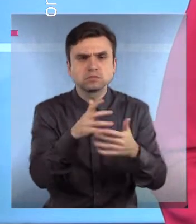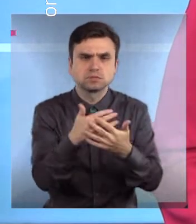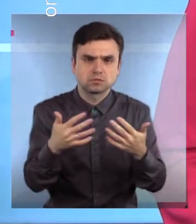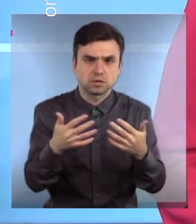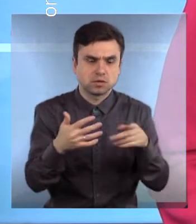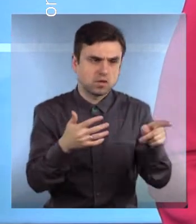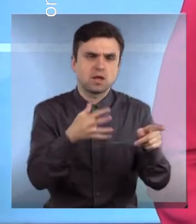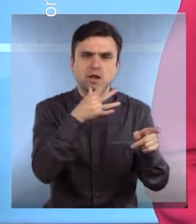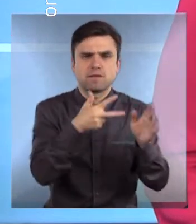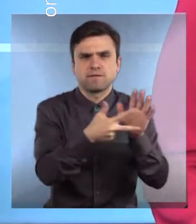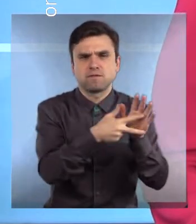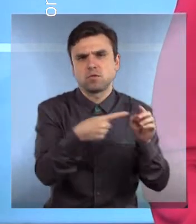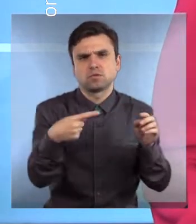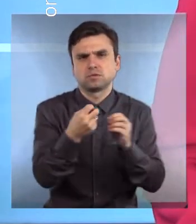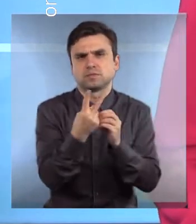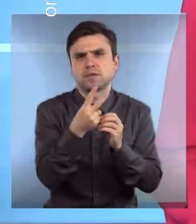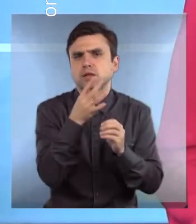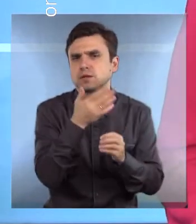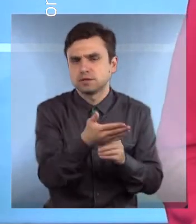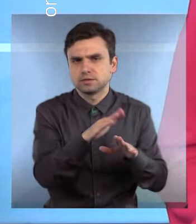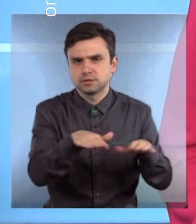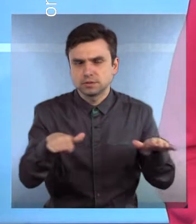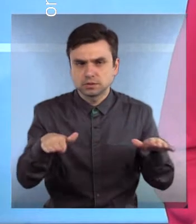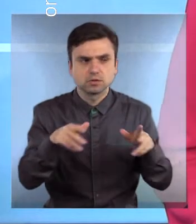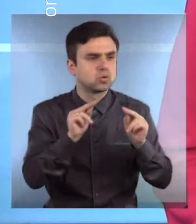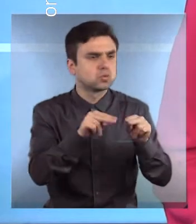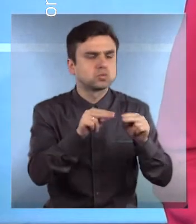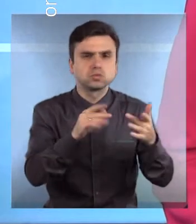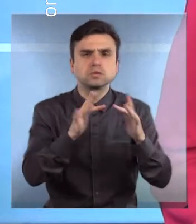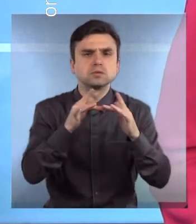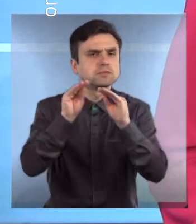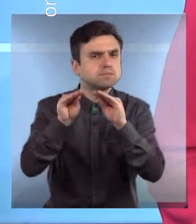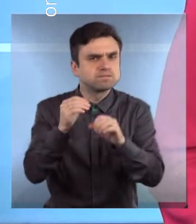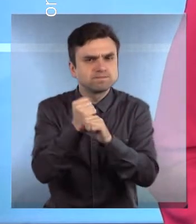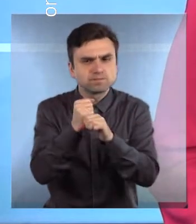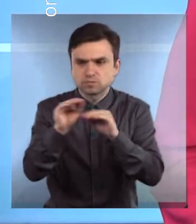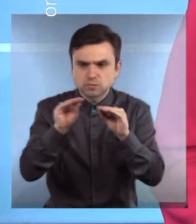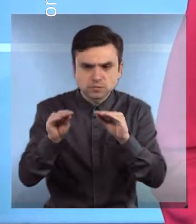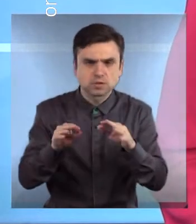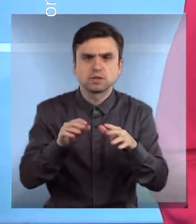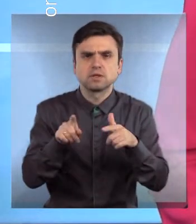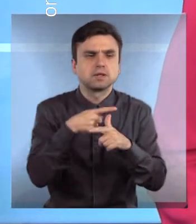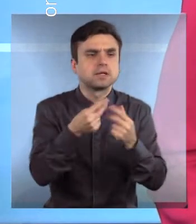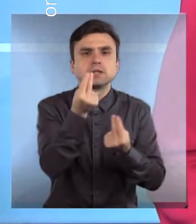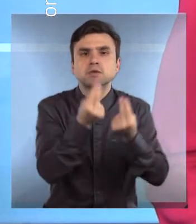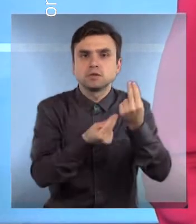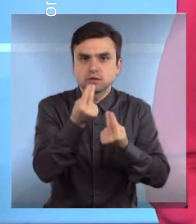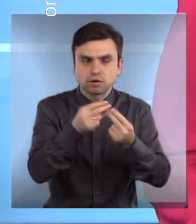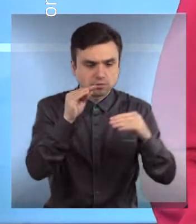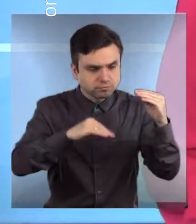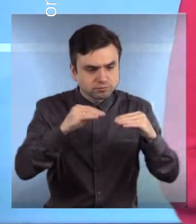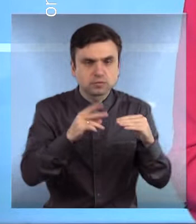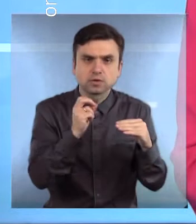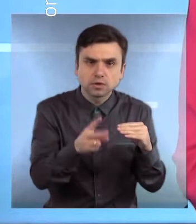та комп'ютерні ігри. У Кривому Розі кот-клаб існує з 2017 року. А у 2020-му організатори